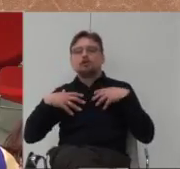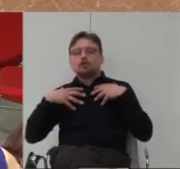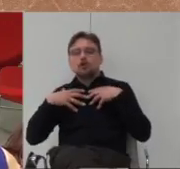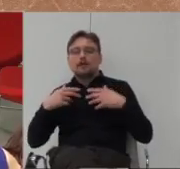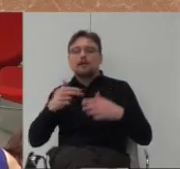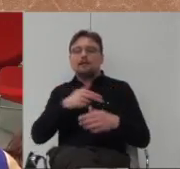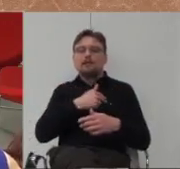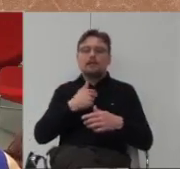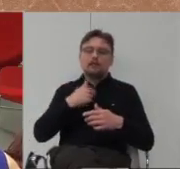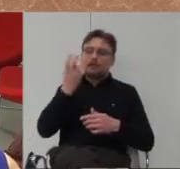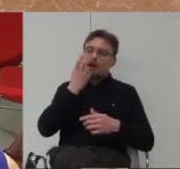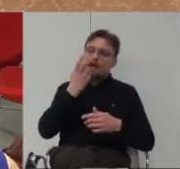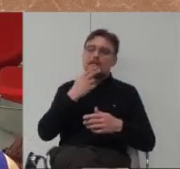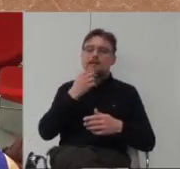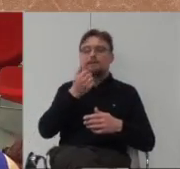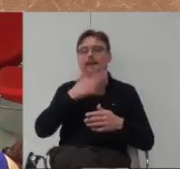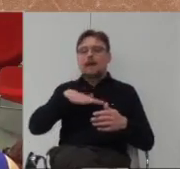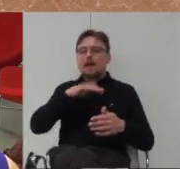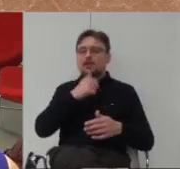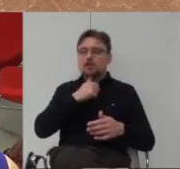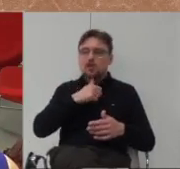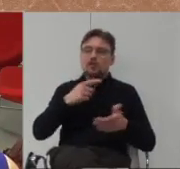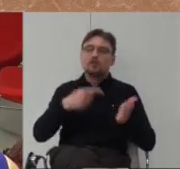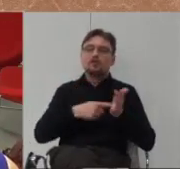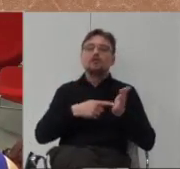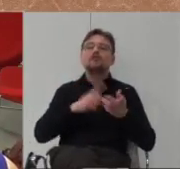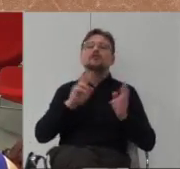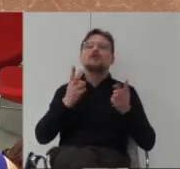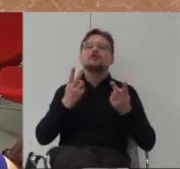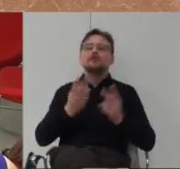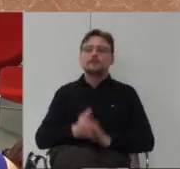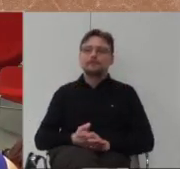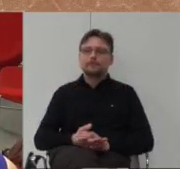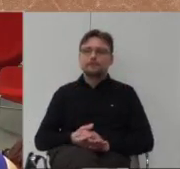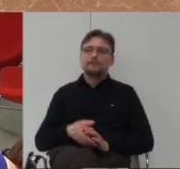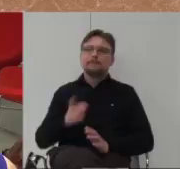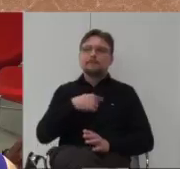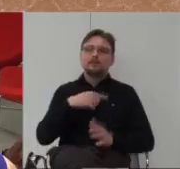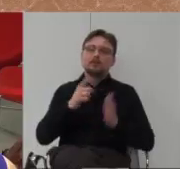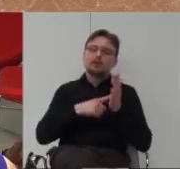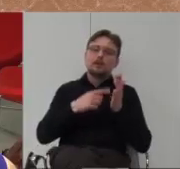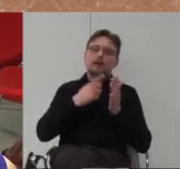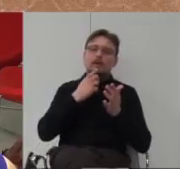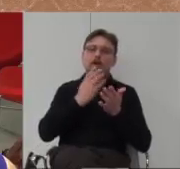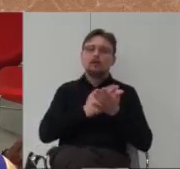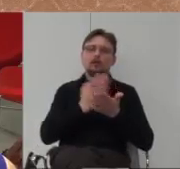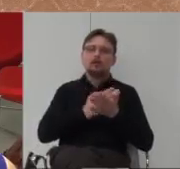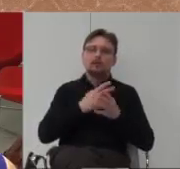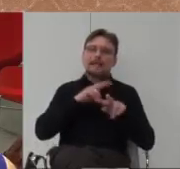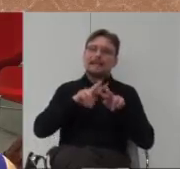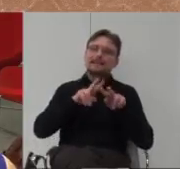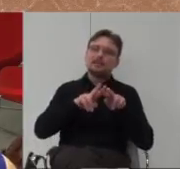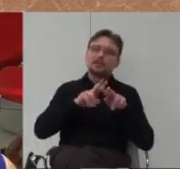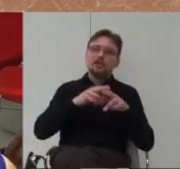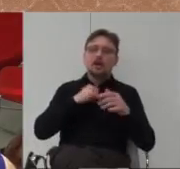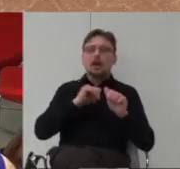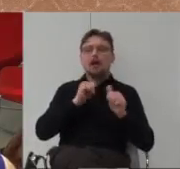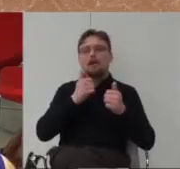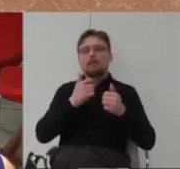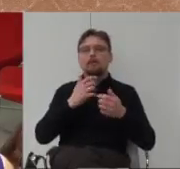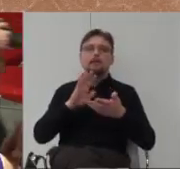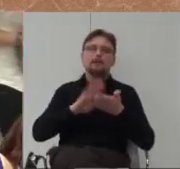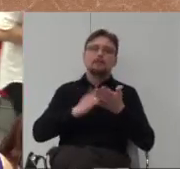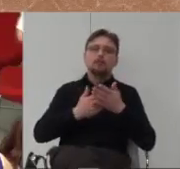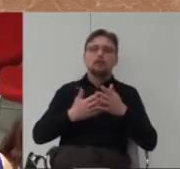Nasze zainteresowanie zielenią bierze się z tego, że używamy jej często jako narzędzia do animacji